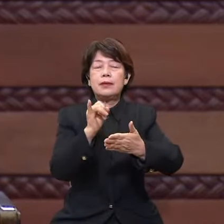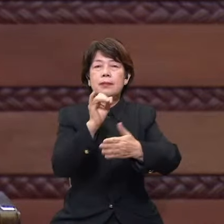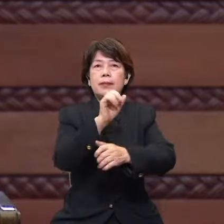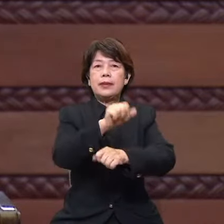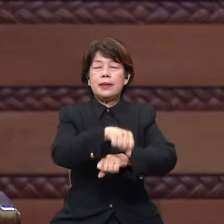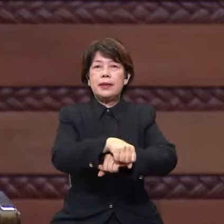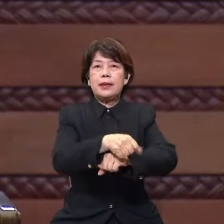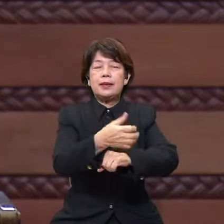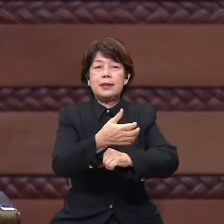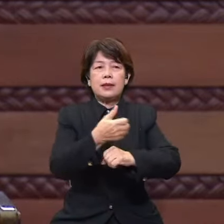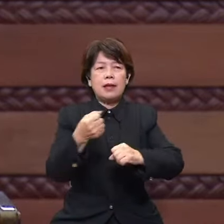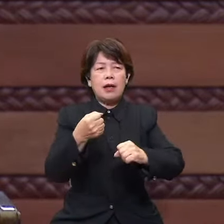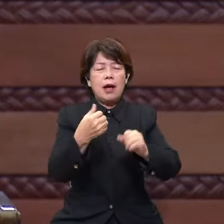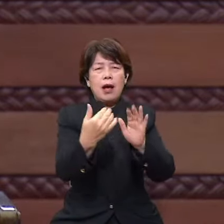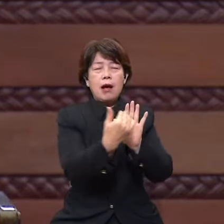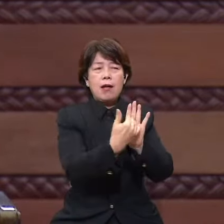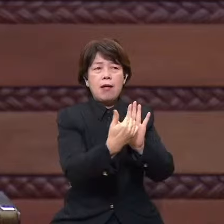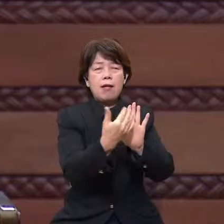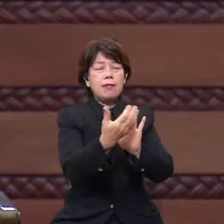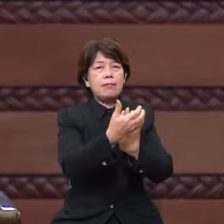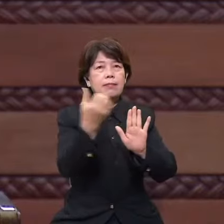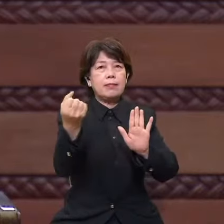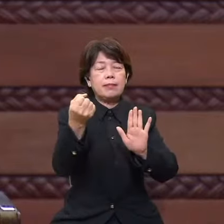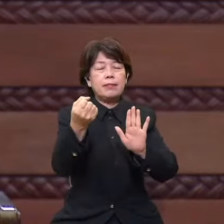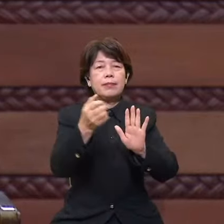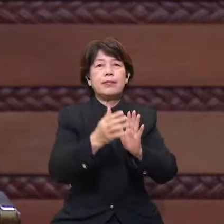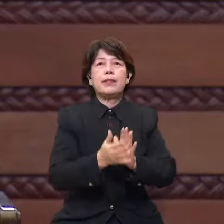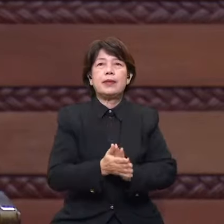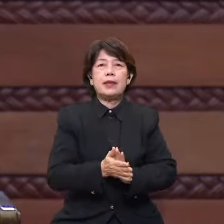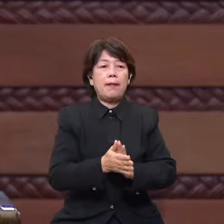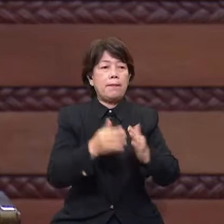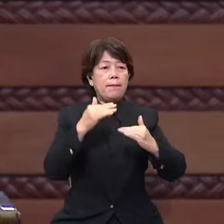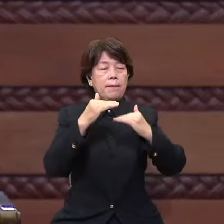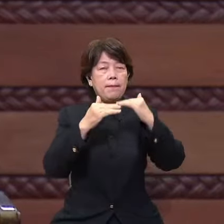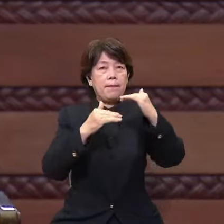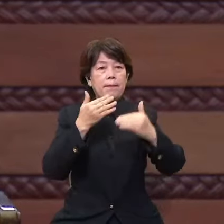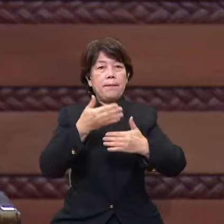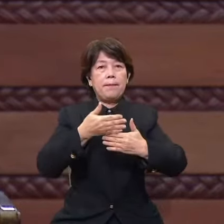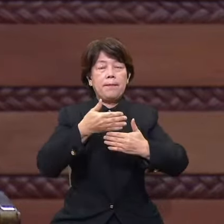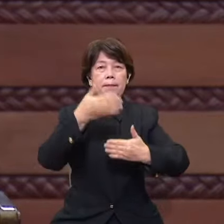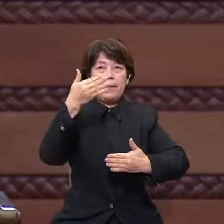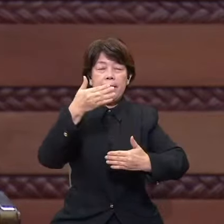sebarang halangan yang melancak pembangunan industri